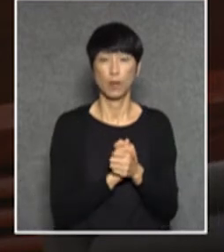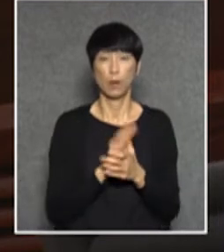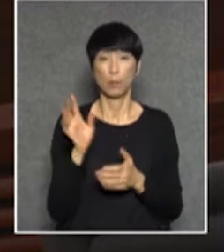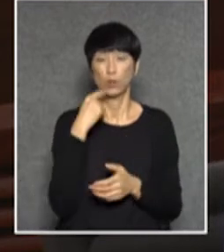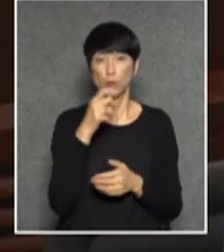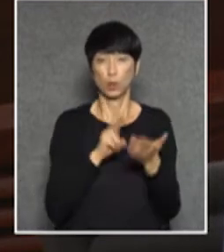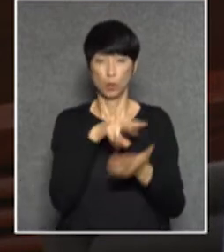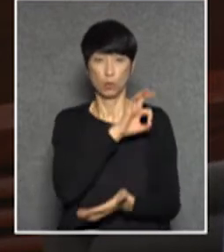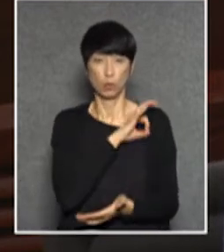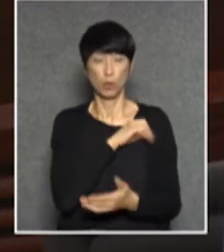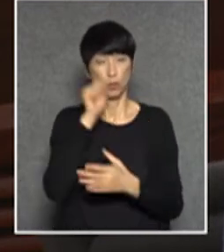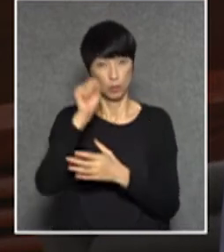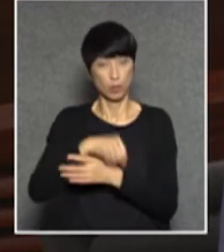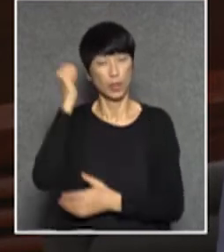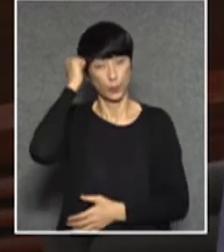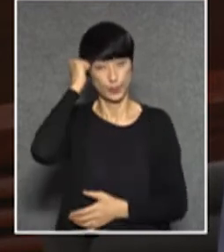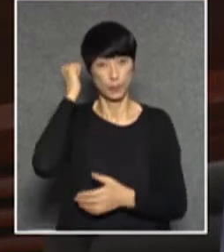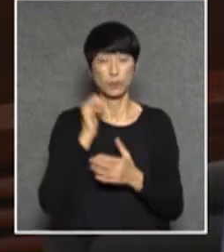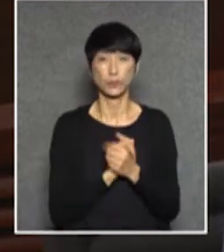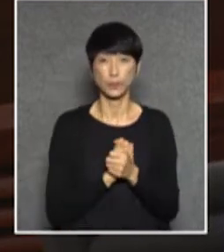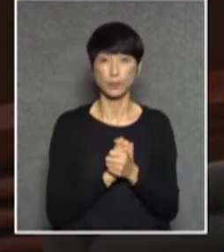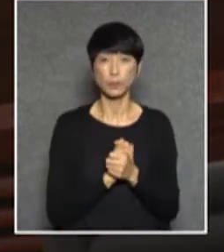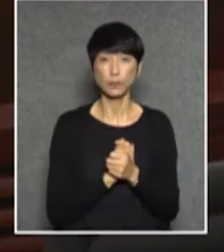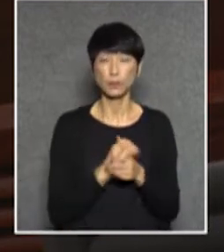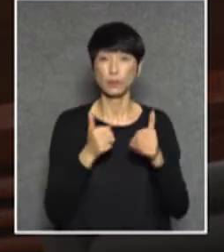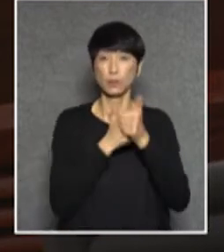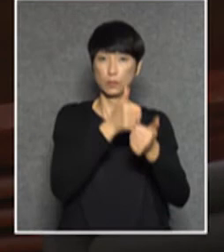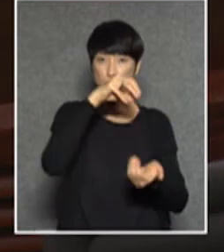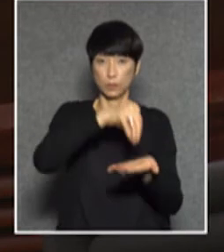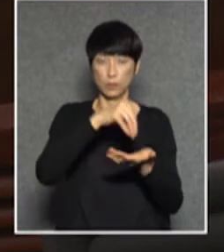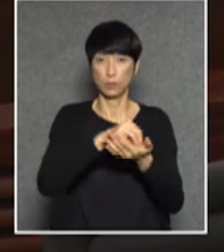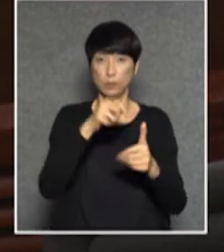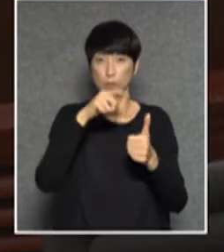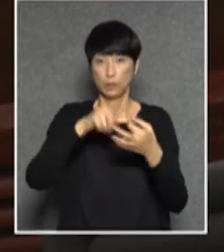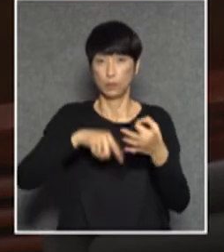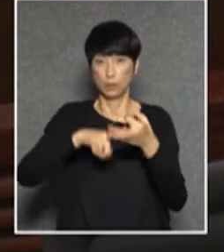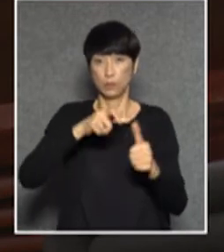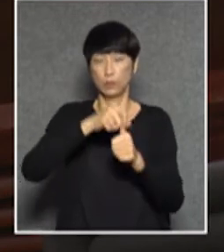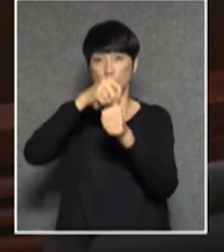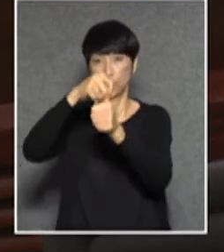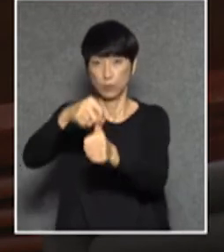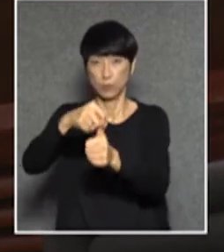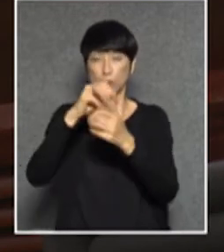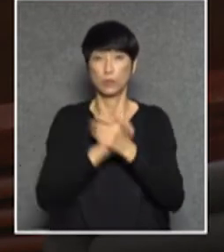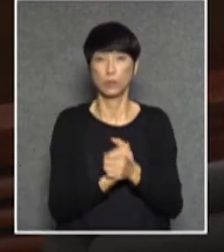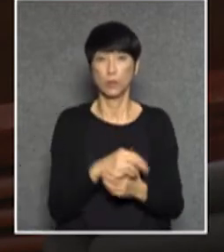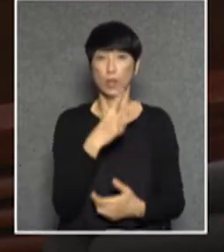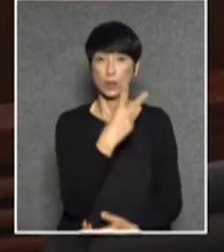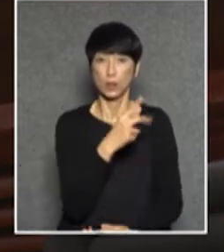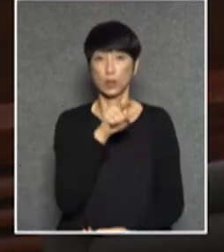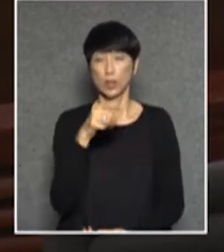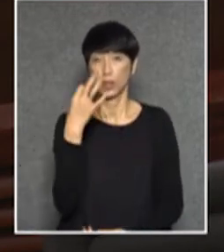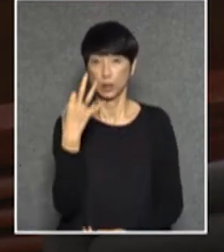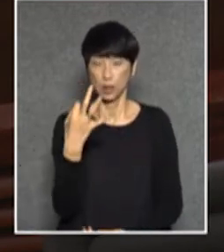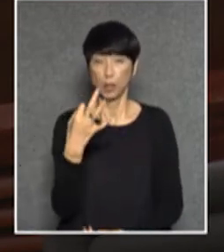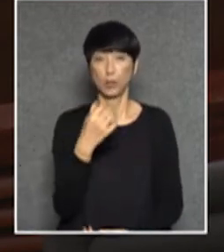立法會的通過。根據決定，提名委員會按民主程序提名產生2至3名行政長官候